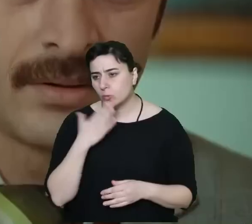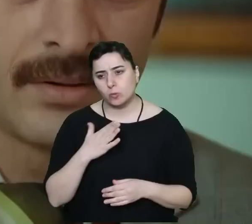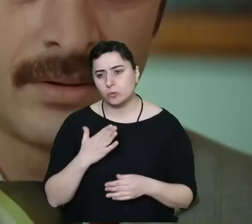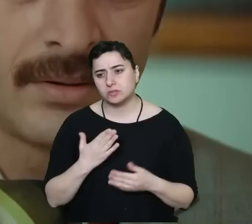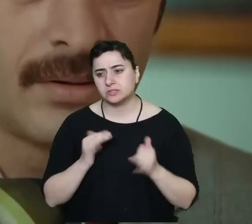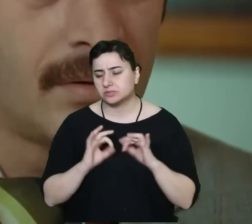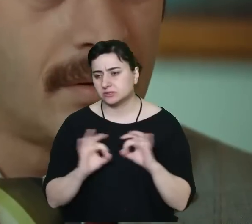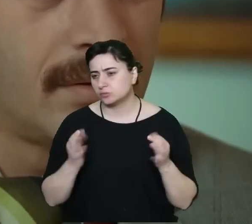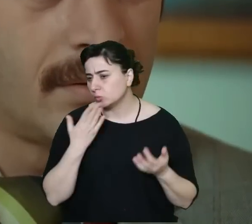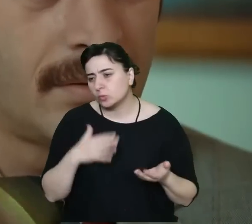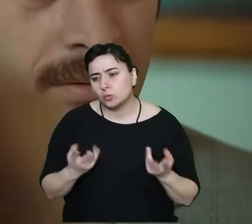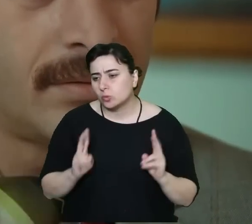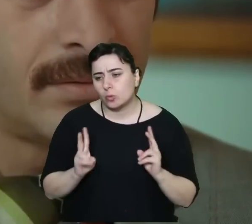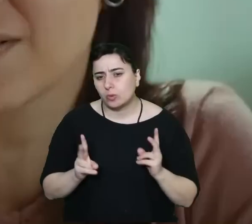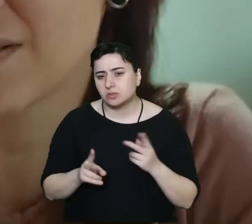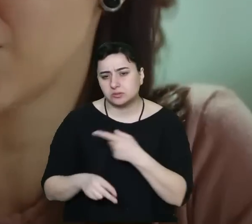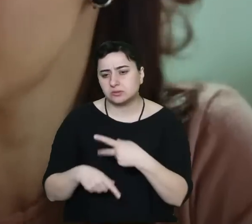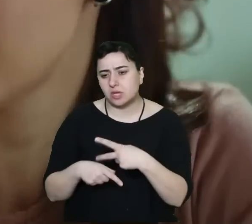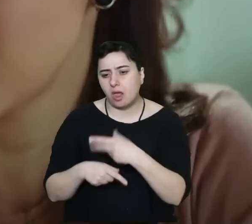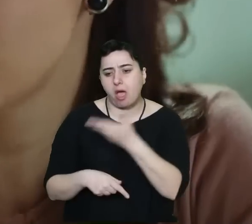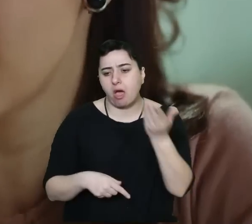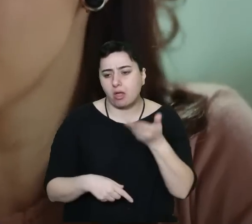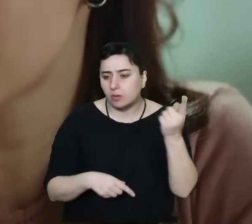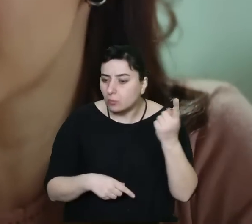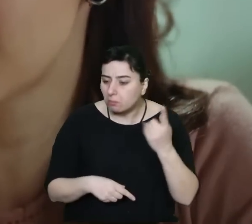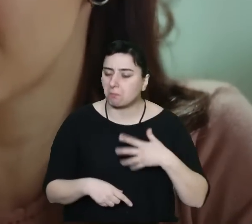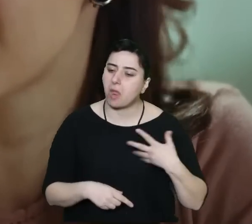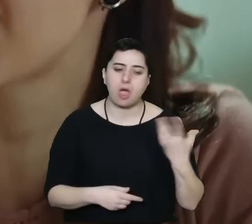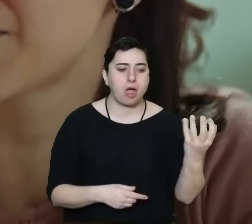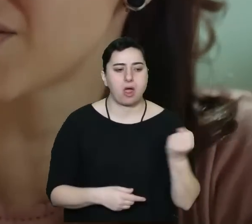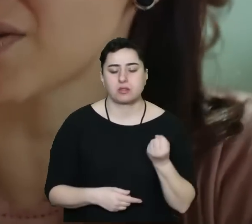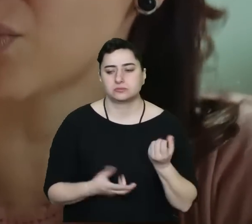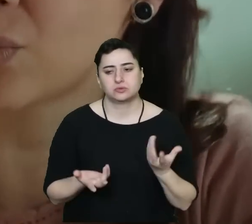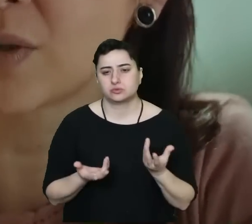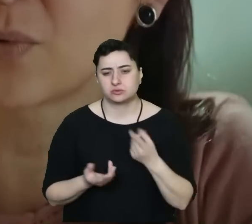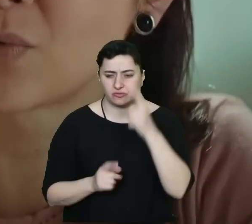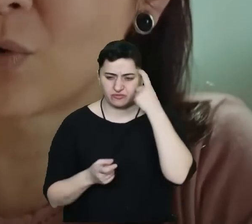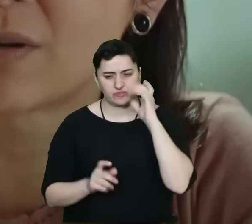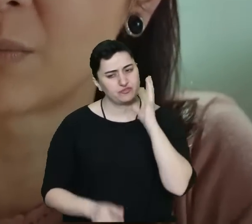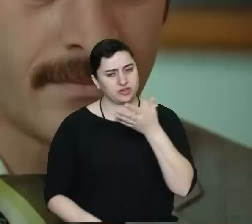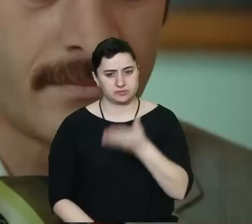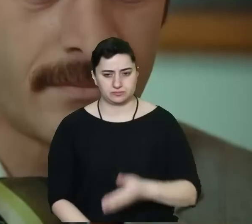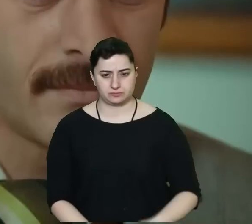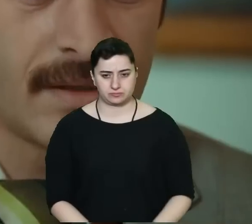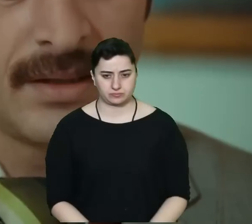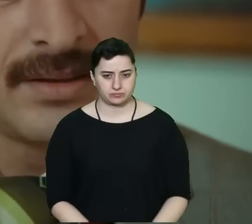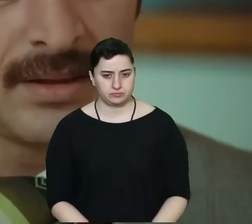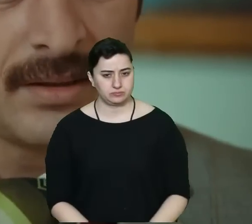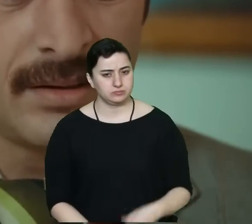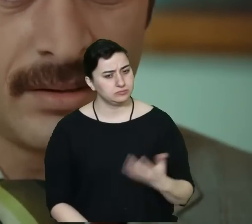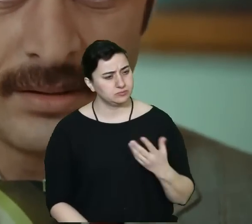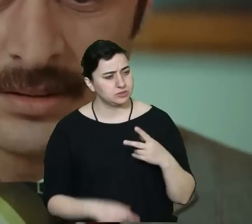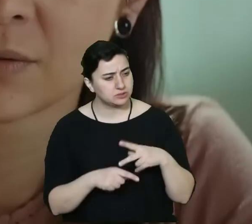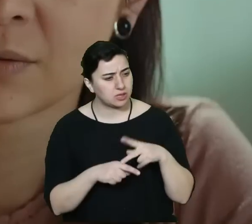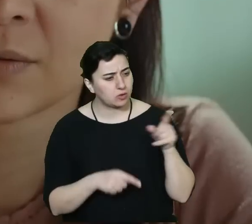Yok, rahatsız olacak bir şey yok ki. Zehra bahsetmiş, o da almış. Bence sen biraz fazla kuruntu yapıyorsun bu adamla ilgili. Sadece